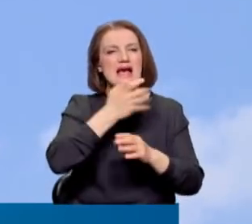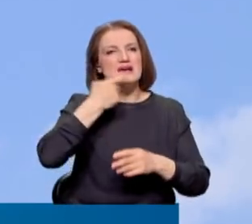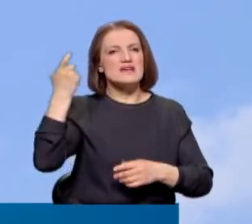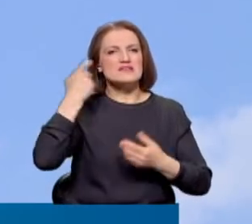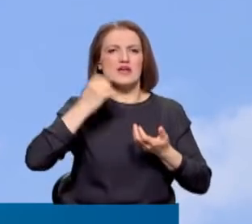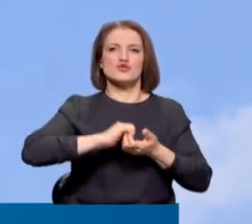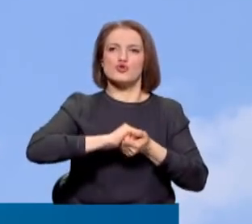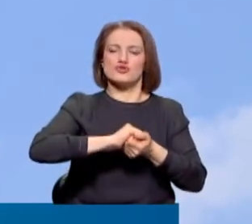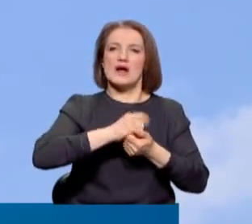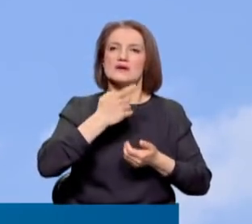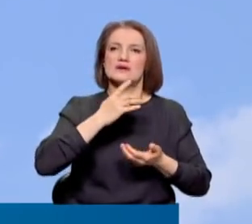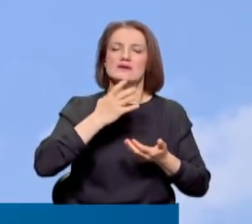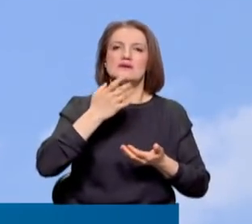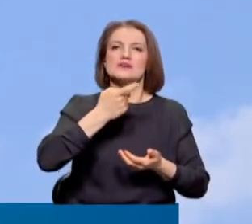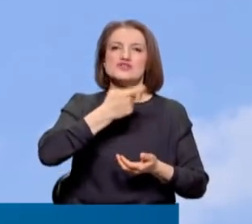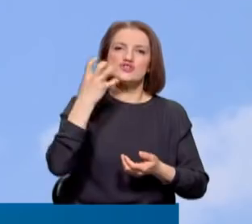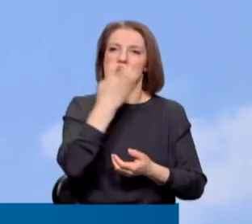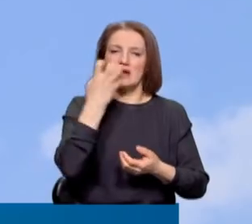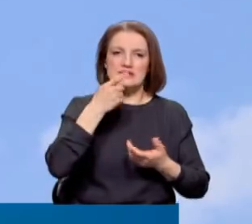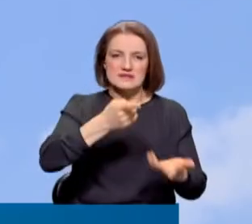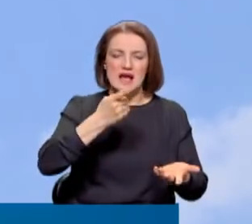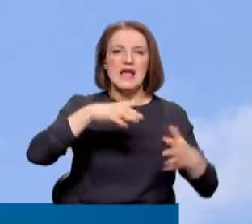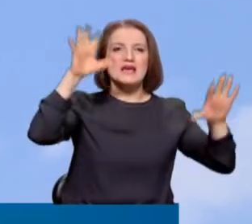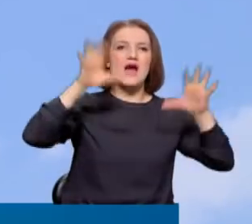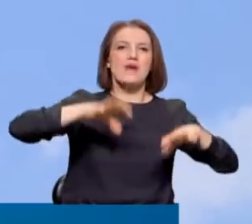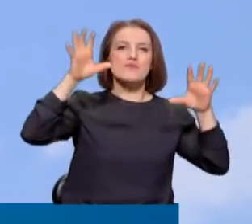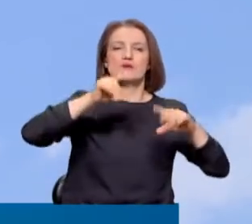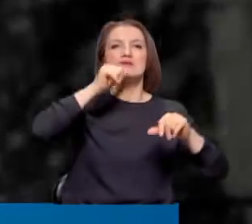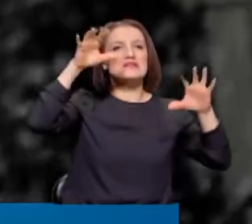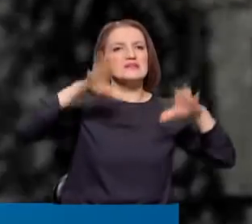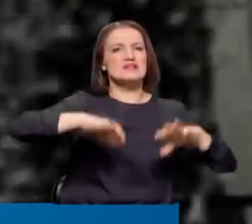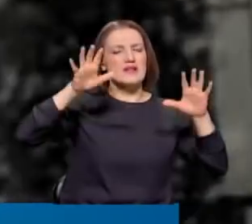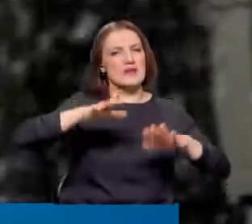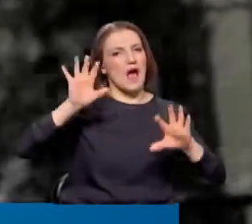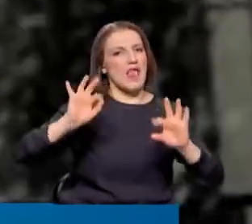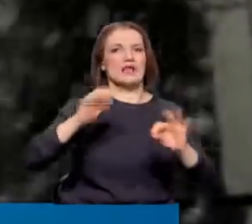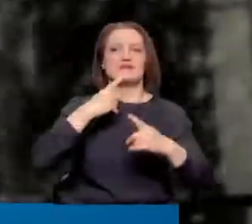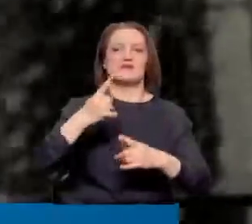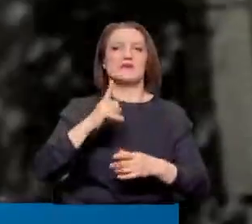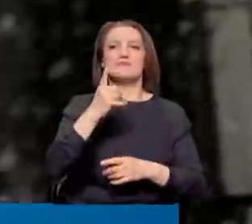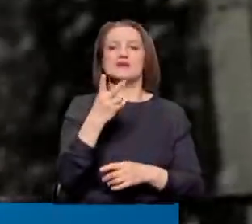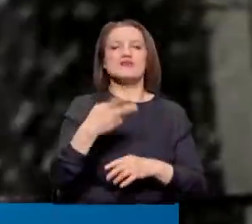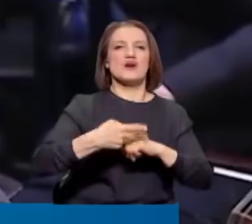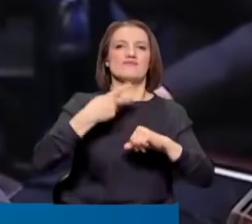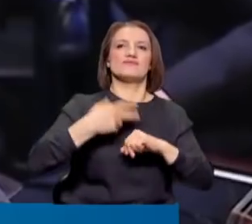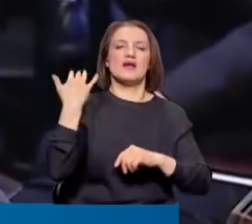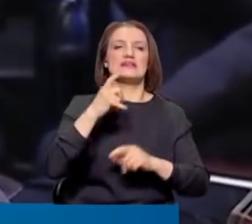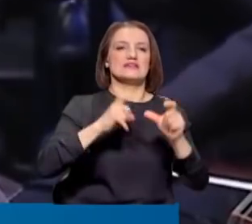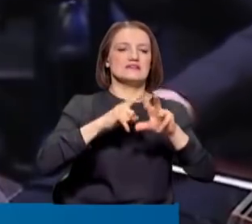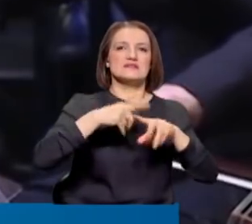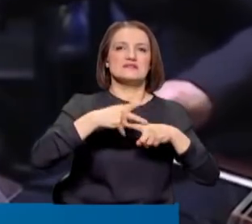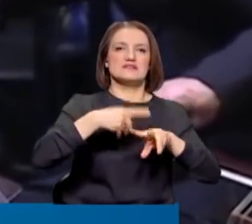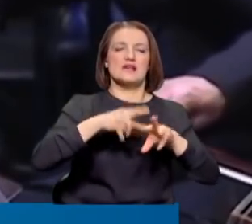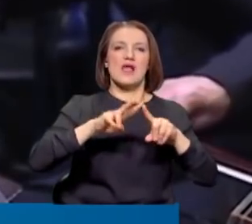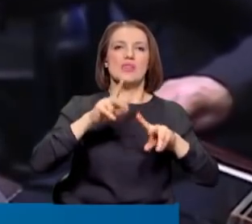Dostlar şarkısını dinleyip yağan yağmurda Beraber Islandık larını yad etmeye devam et Birkaç hafta önce Sezen Aksu'yu konuştu Türkiye